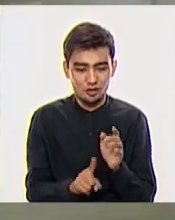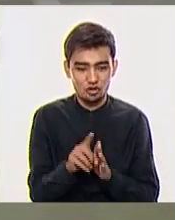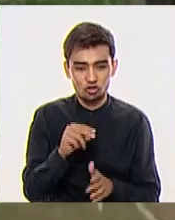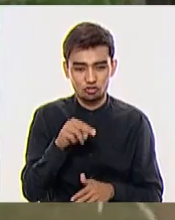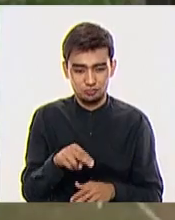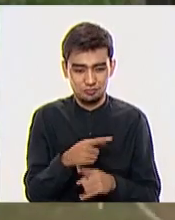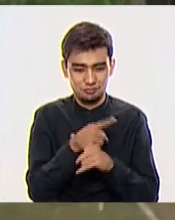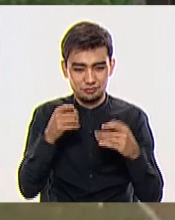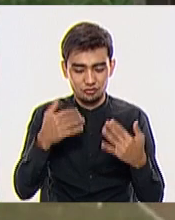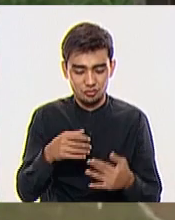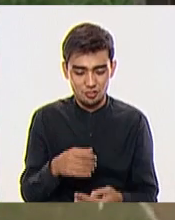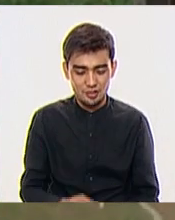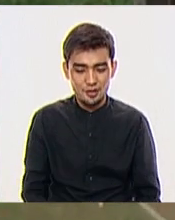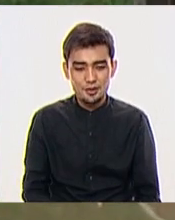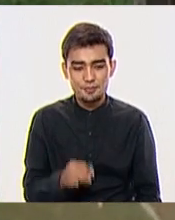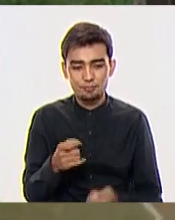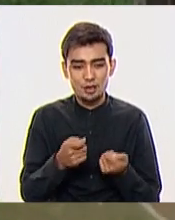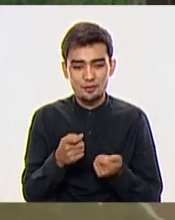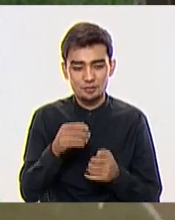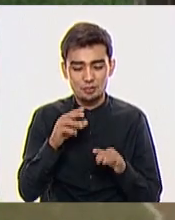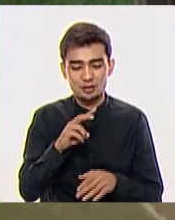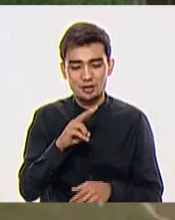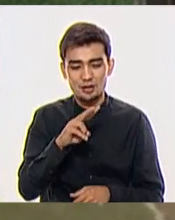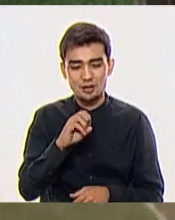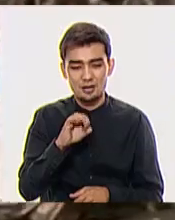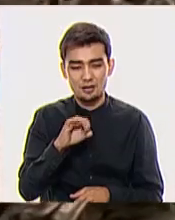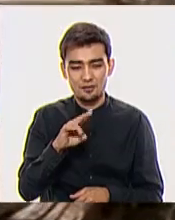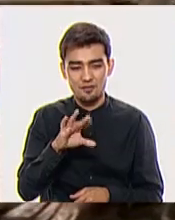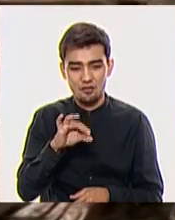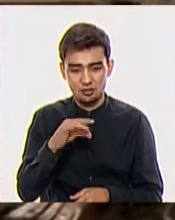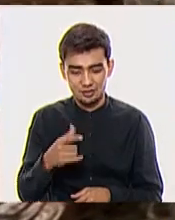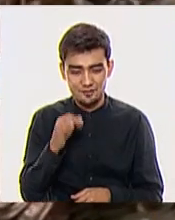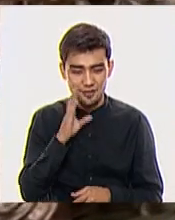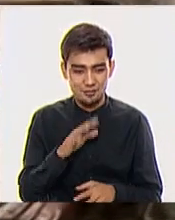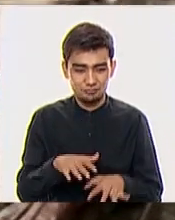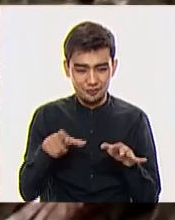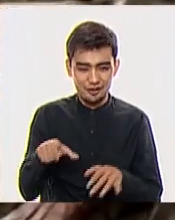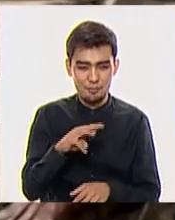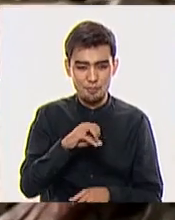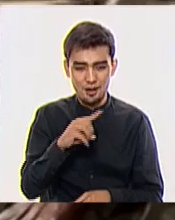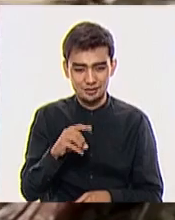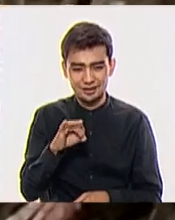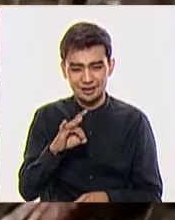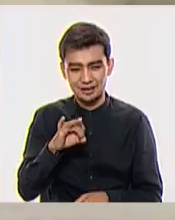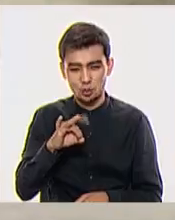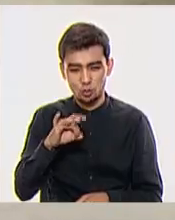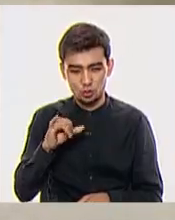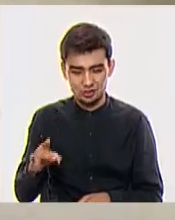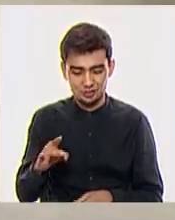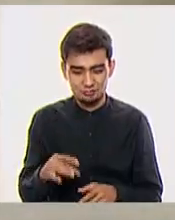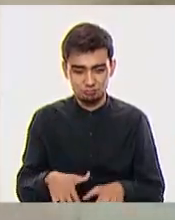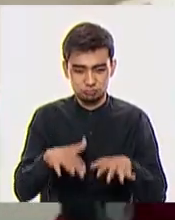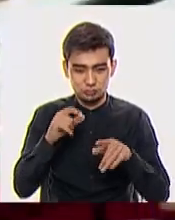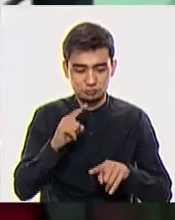режим чрезвычайного положения в провинции Лимбург. Уровень воды на реках Маас и Рур уже достигли рекордных